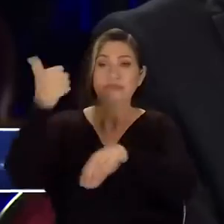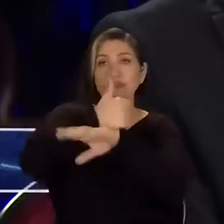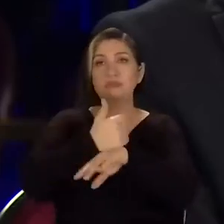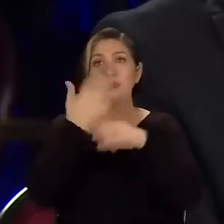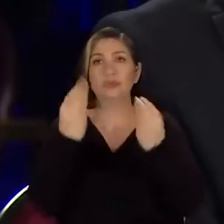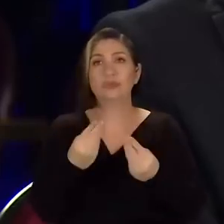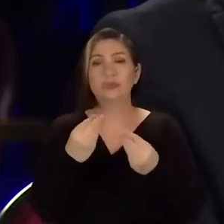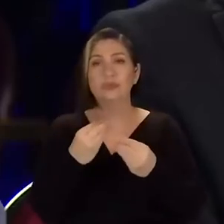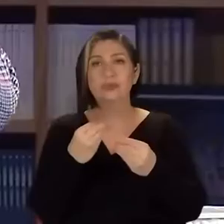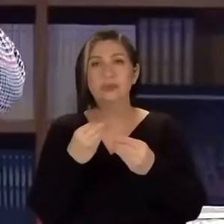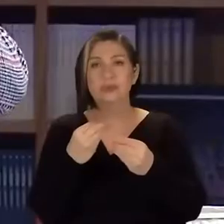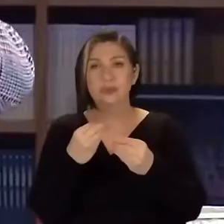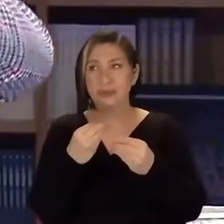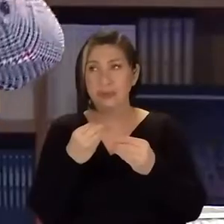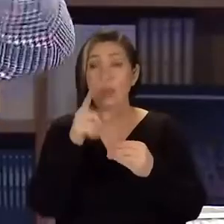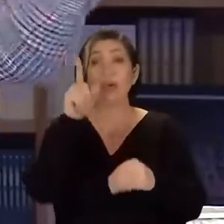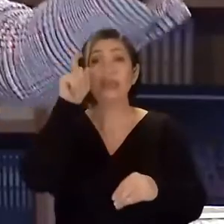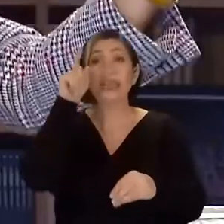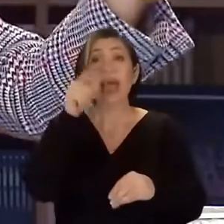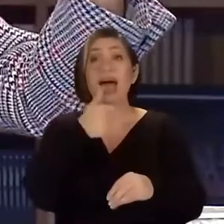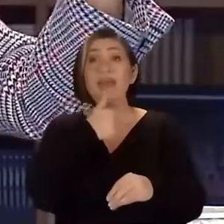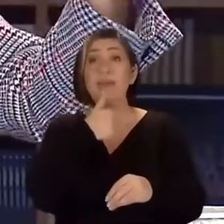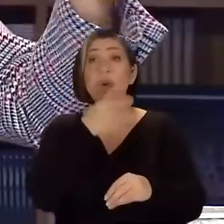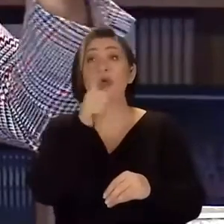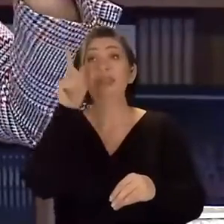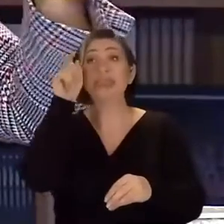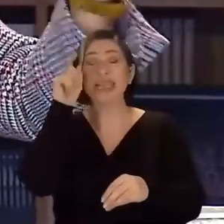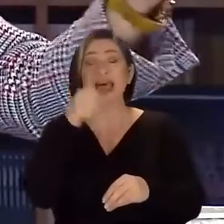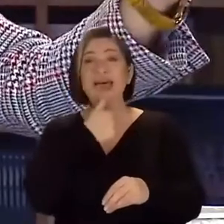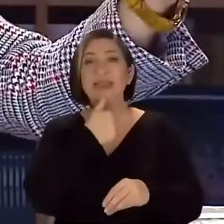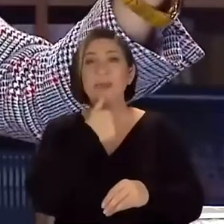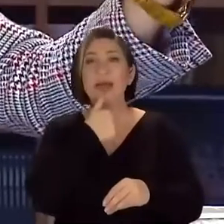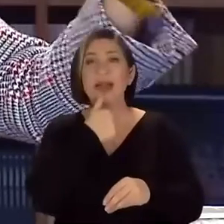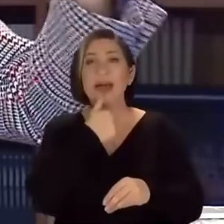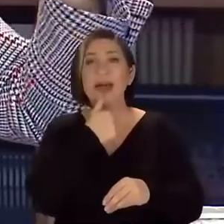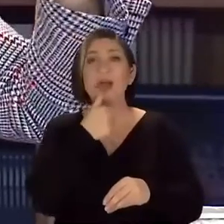binsin. Ama o zeki adamlarla oradaki öbür zeki adamların da...